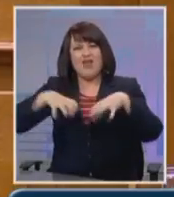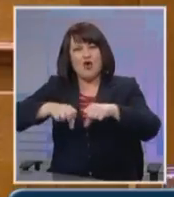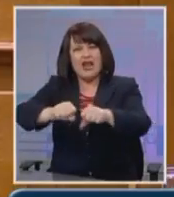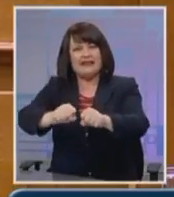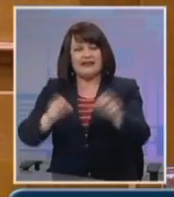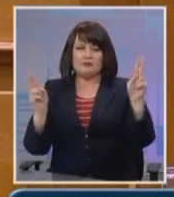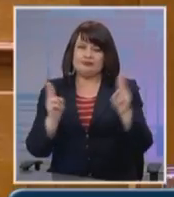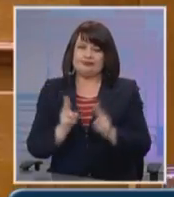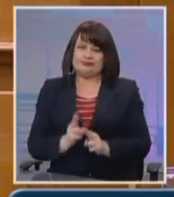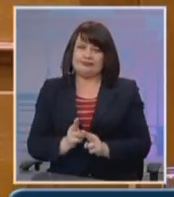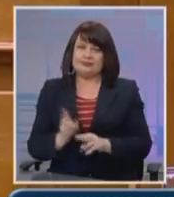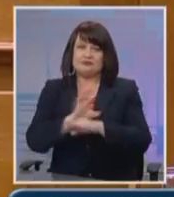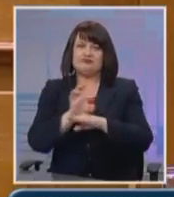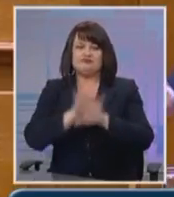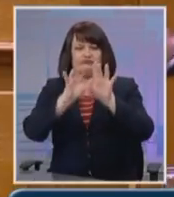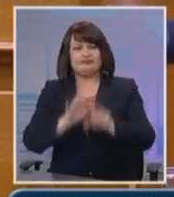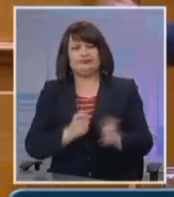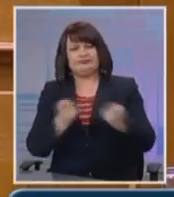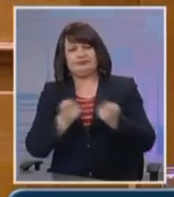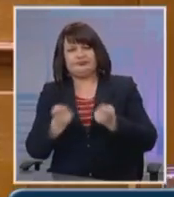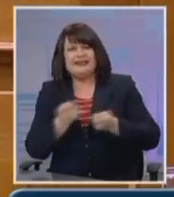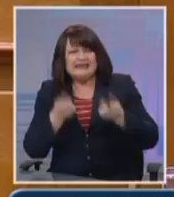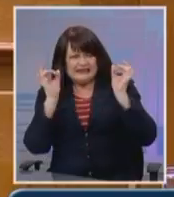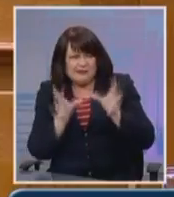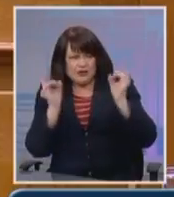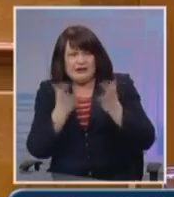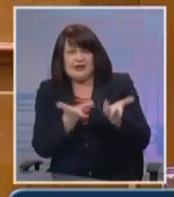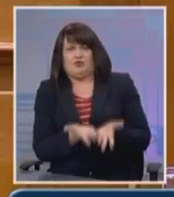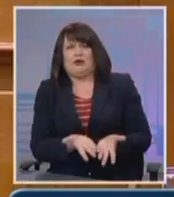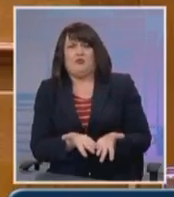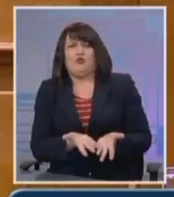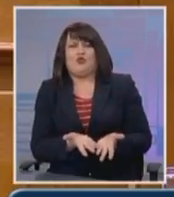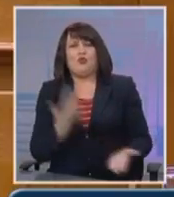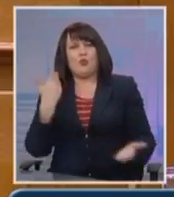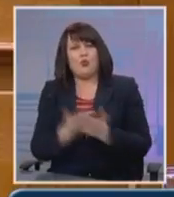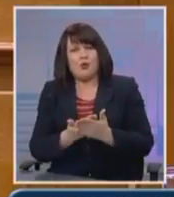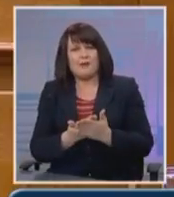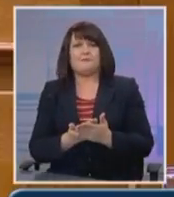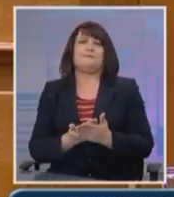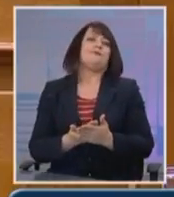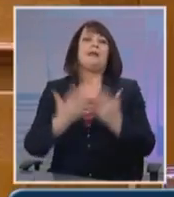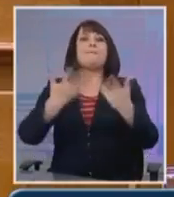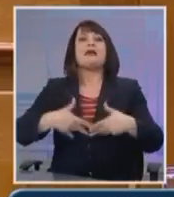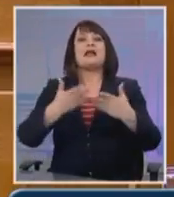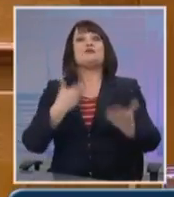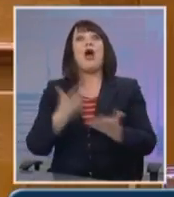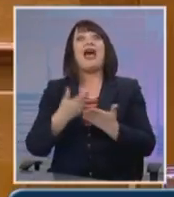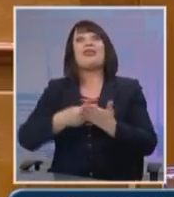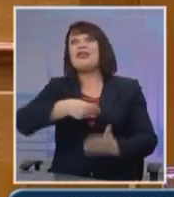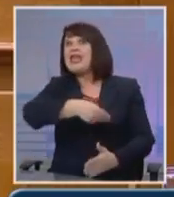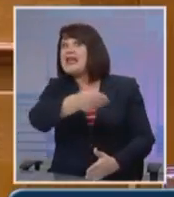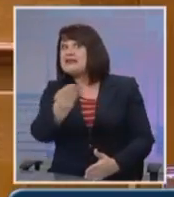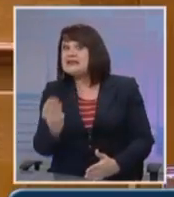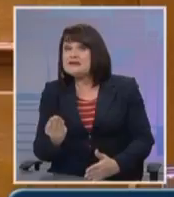και προώθηση της ηλεκτρονικής διακυβέρνησης, για την οποία απόλυτος τίποτα δεν έχετε κάνει. Ολοκλήρωση του ρυθμαστικού μηχανισμού αδειοδότησης,